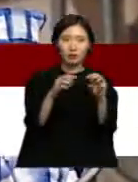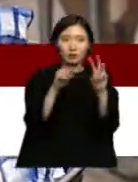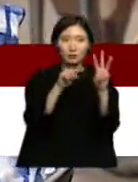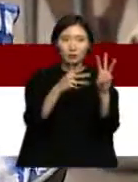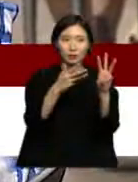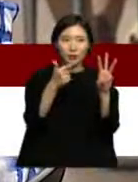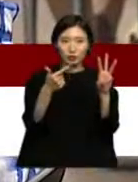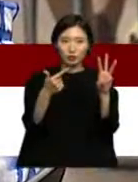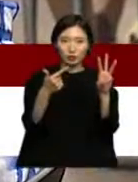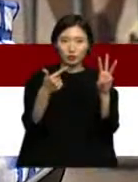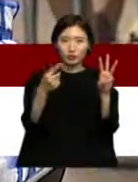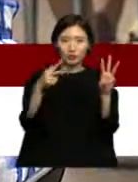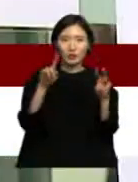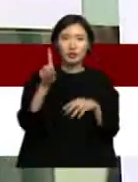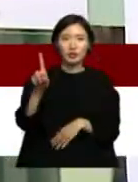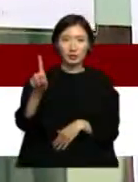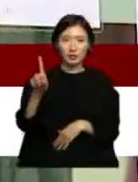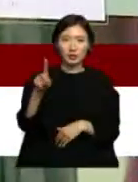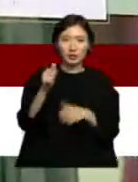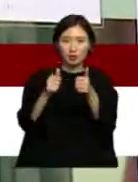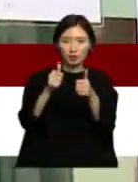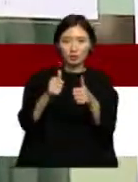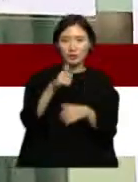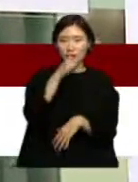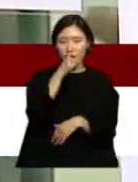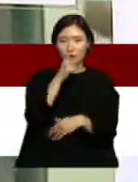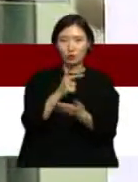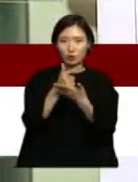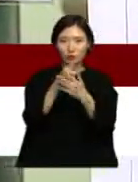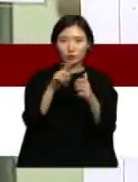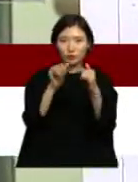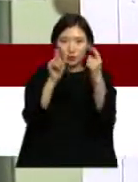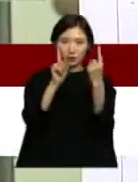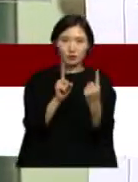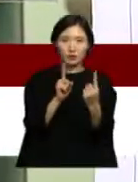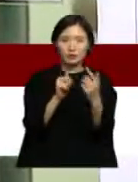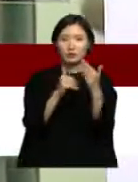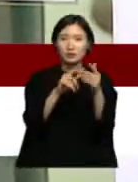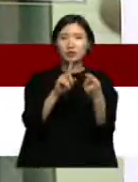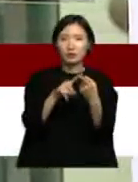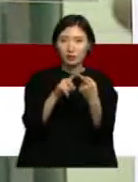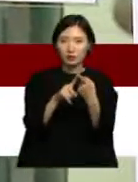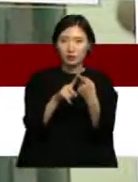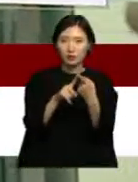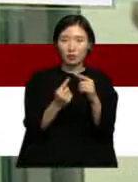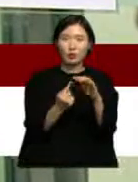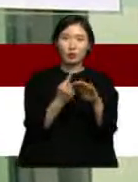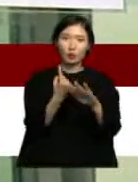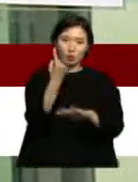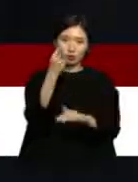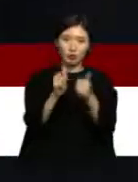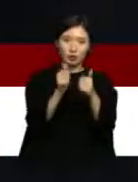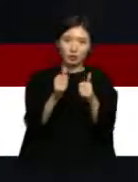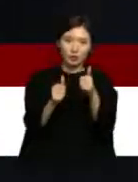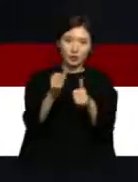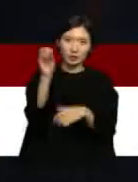3.86대 1의 경쟁률을 보였습니다. 노원 구민만을 대상으로 진행된 점을 감안하면 높은